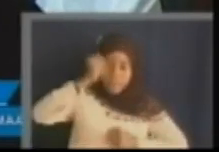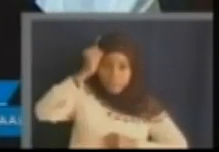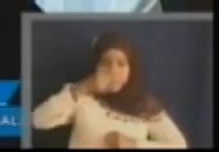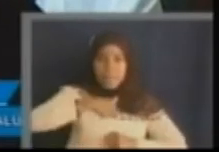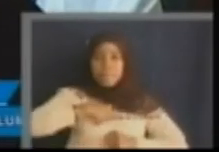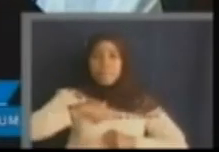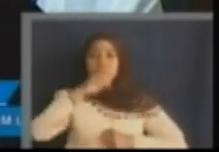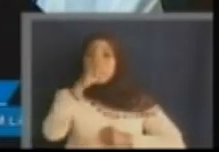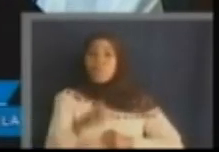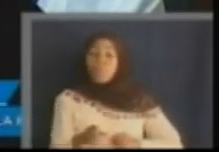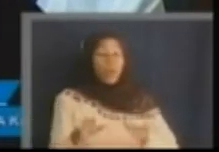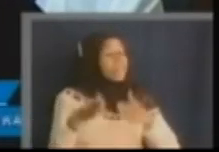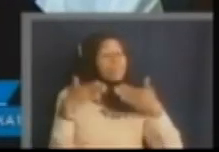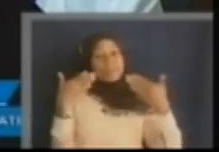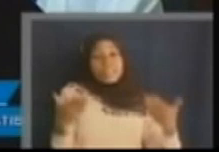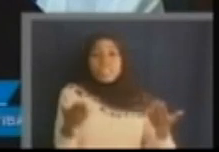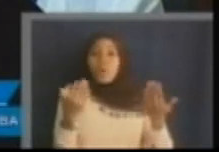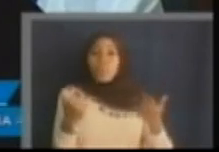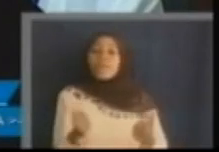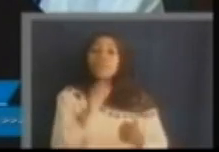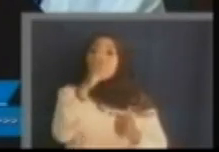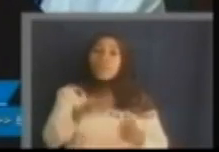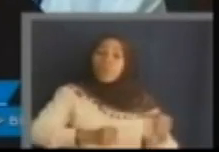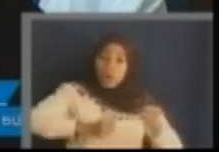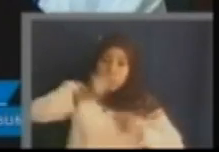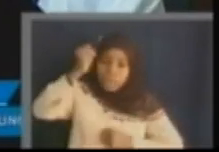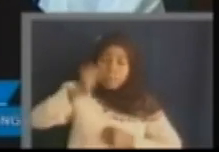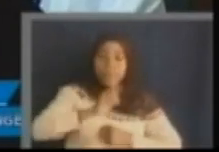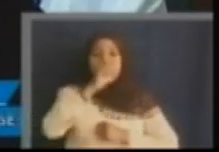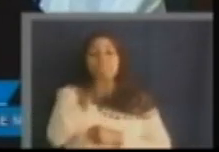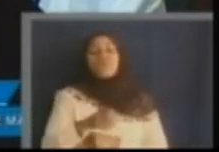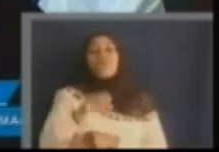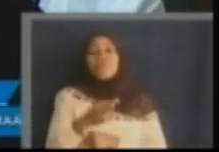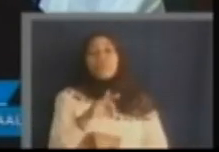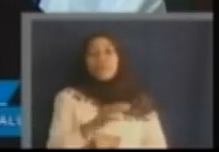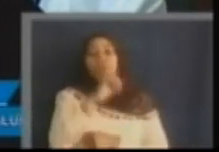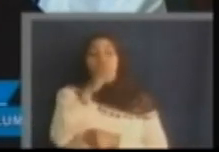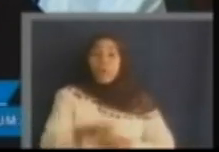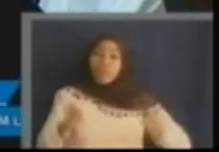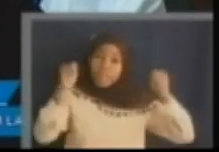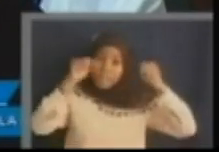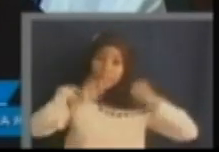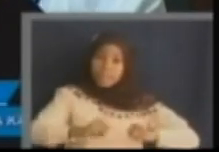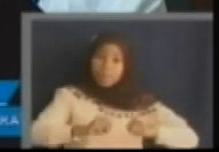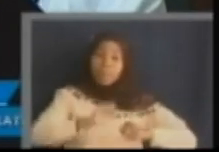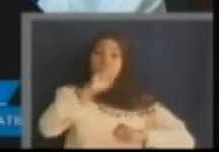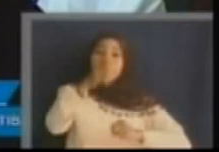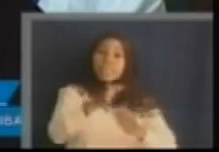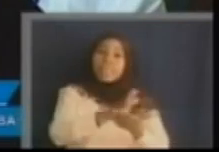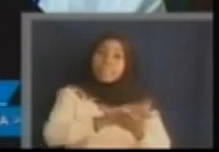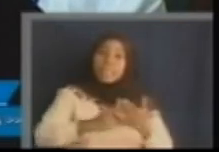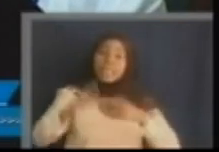wapi? Kwa hiyo kuna umuhimu wa kuhakikisha kwamba mazingira ambayo tunakaa yanakuwa na utulivu, yanakuwa